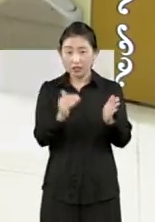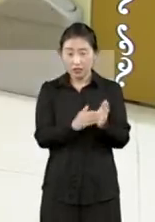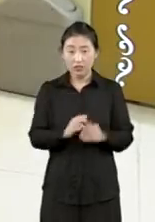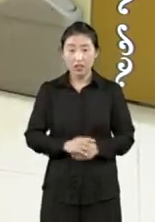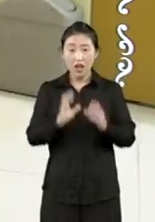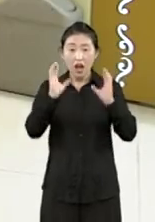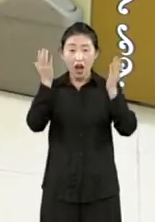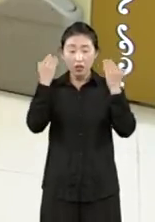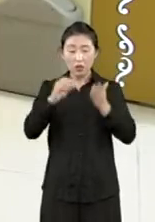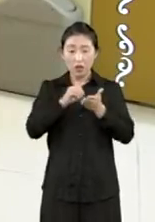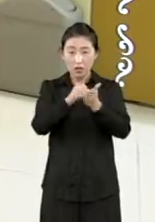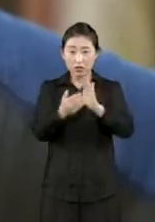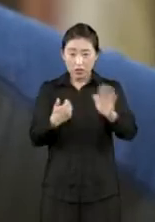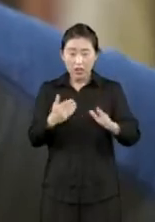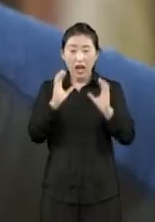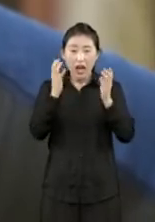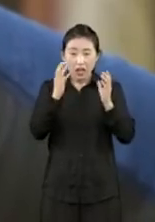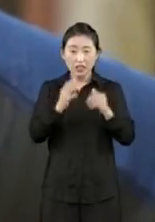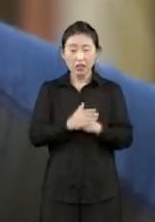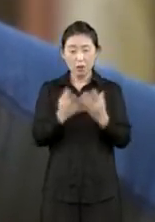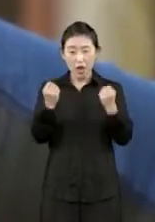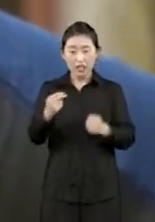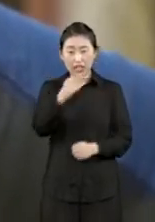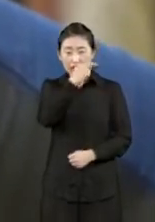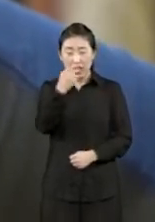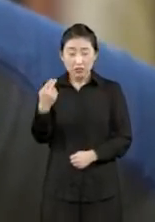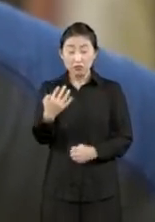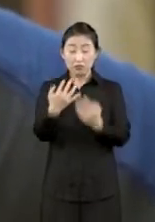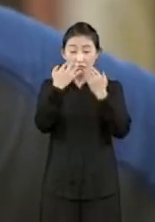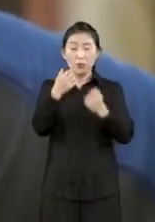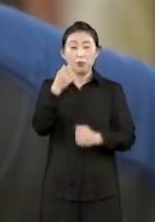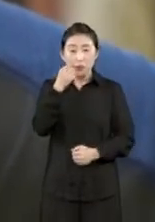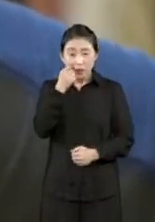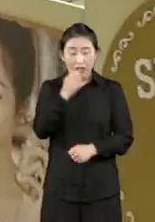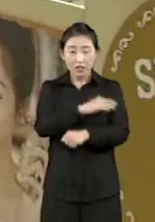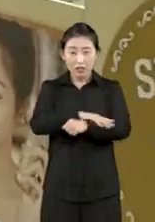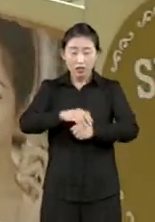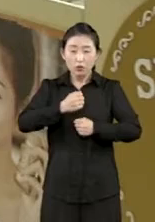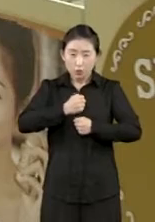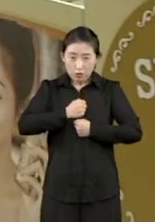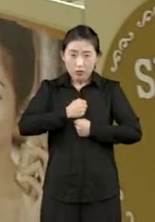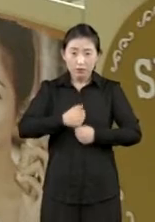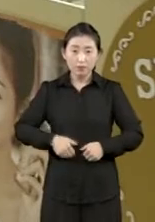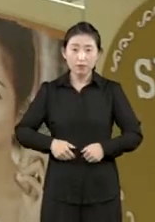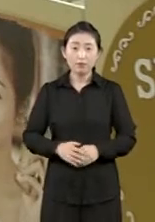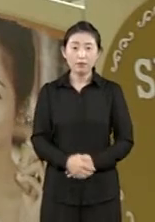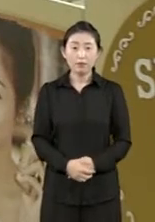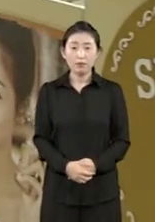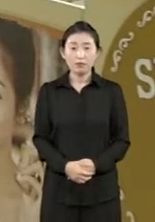아이 후각에 방향제나 향수 등이 불필요하게 노출되지 않도록 주의가 필요하다고 강조했습니다.